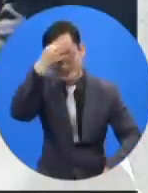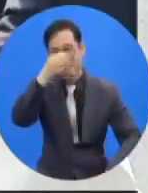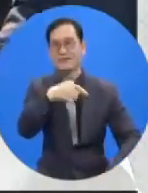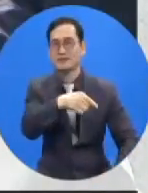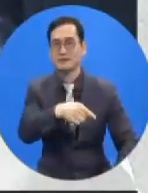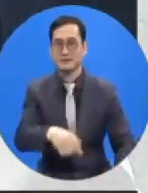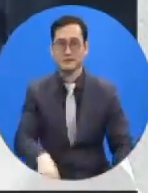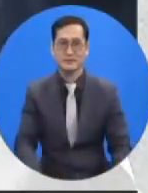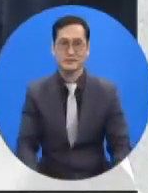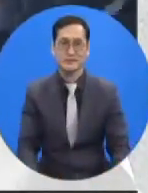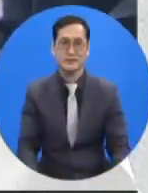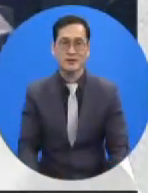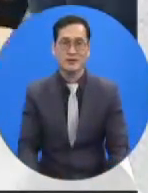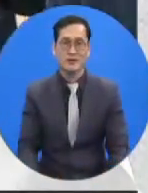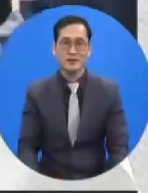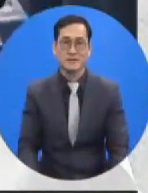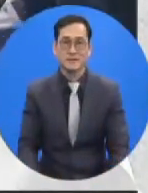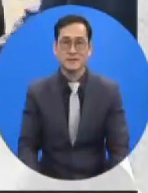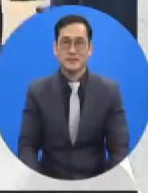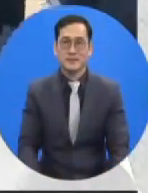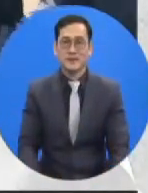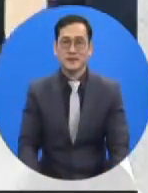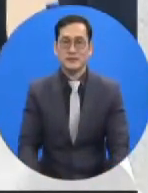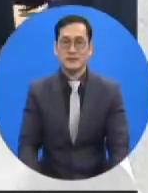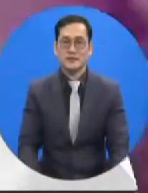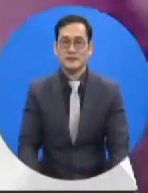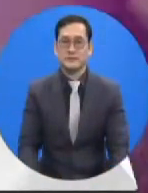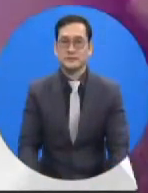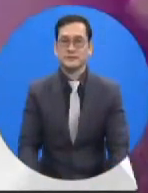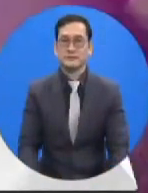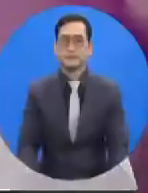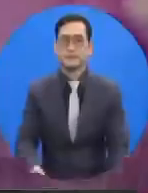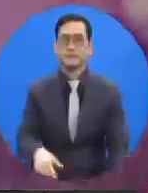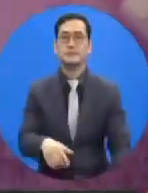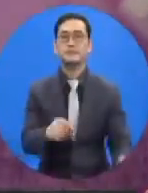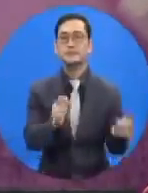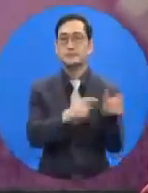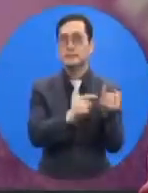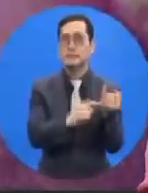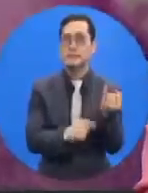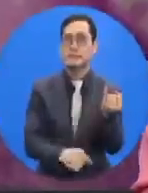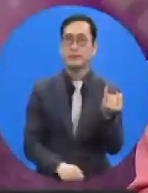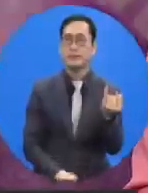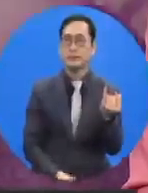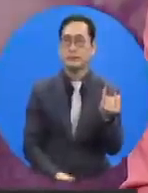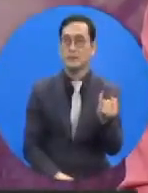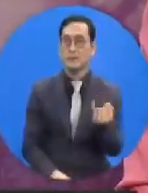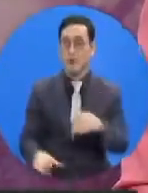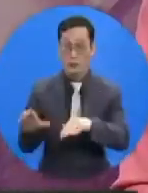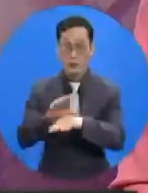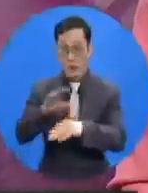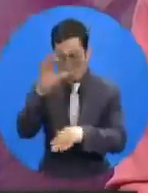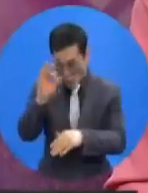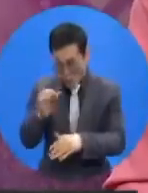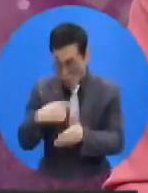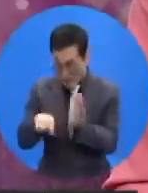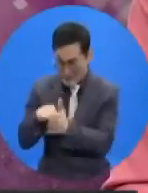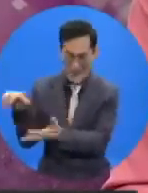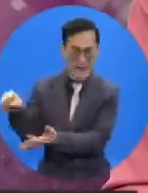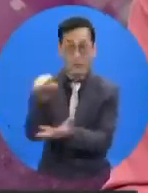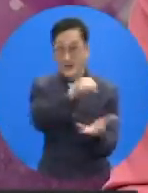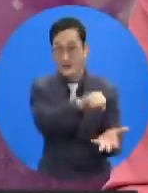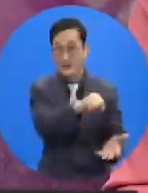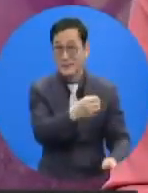꼴이 돼버리는 그런 이야기가 된 거죠. 예, 만약에 정경심 씨 해명처럼 이경 대변인 뭔가를 보려고 그냥 뒤에 이렇게 빼돌린